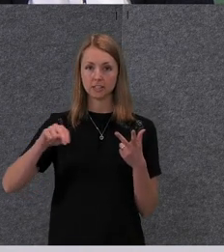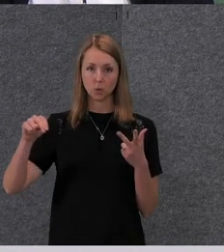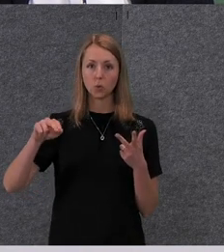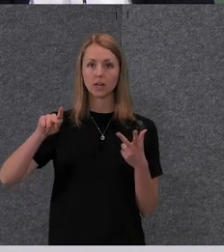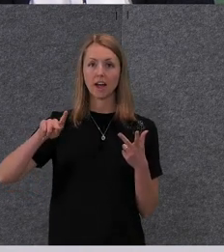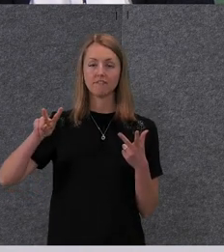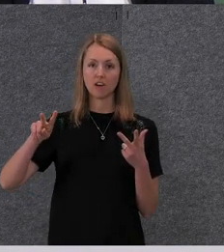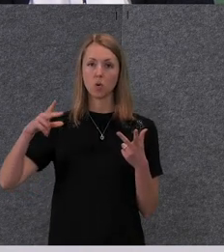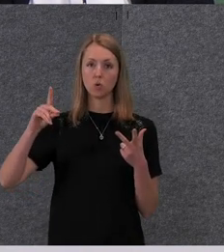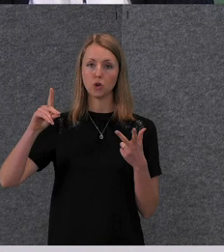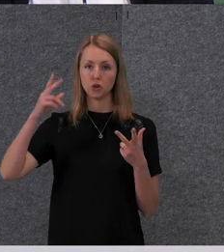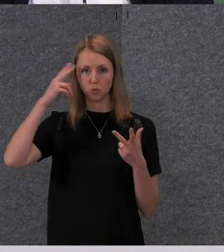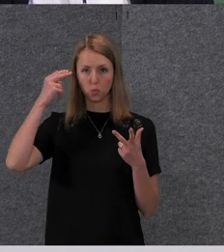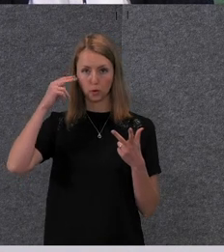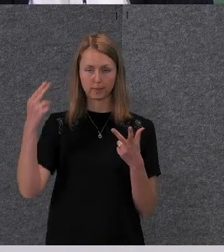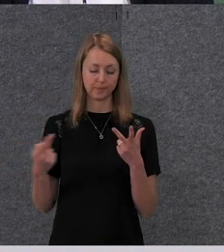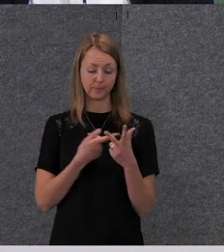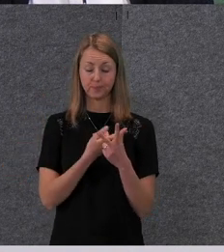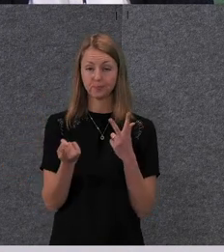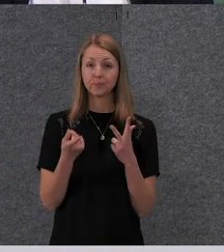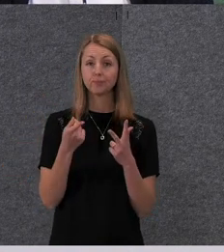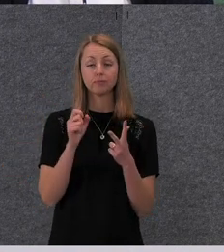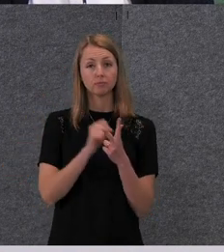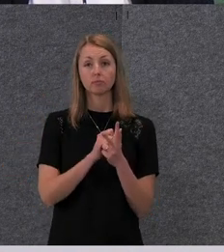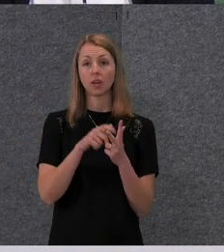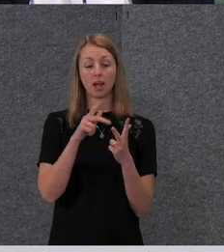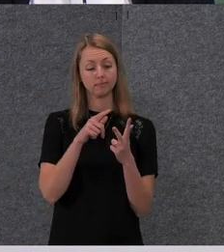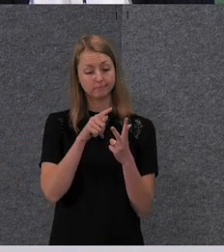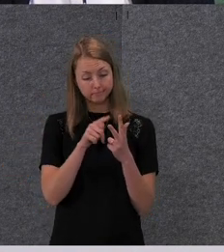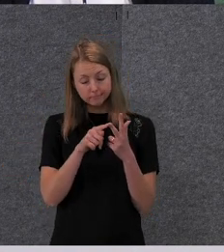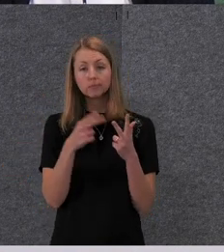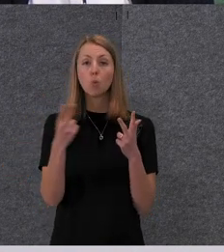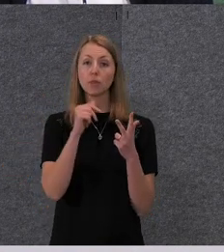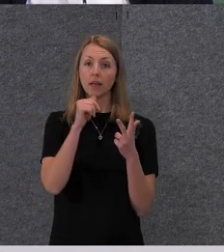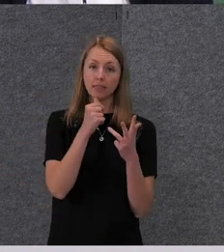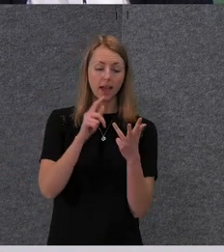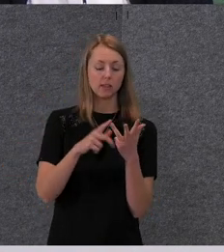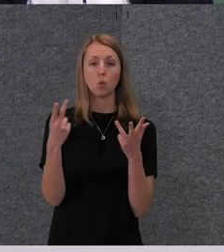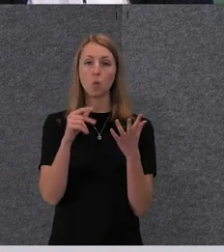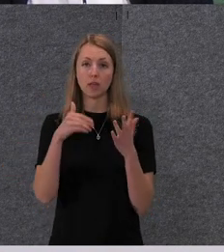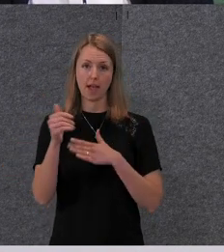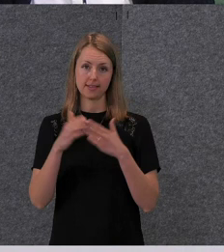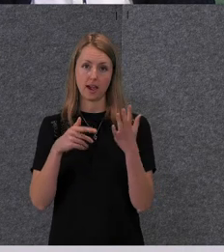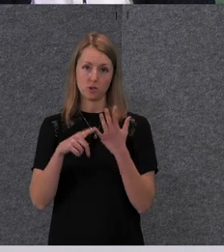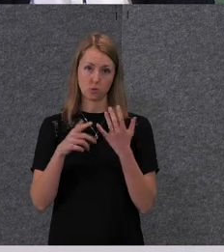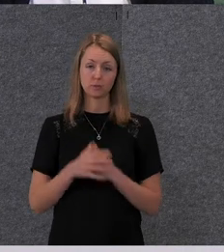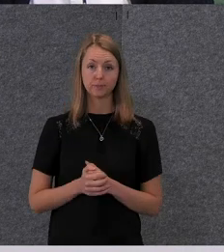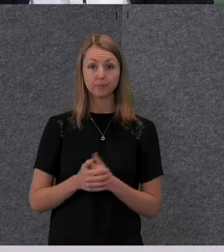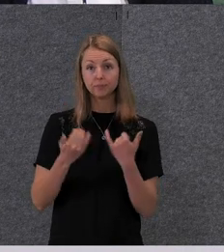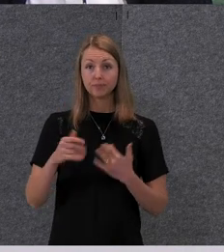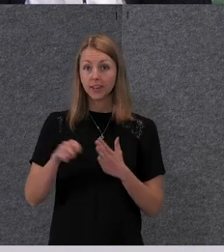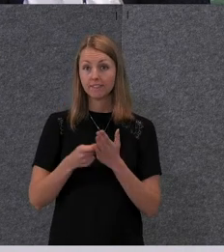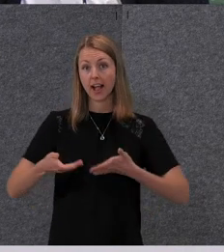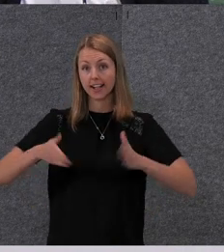KV Düren. Ihr habt auch die Möglichkeiten, mit Nein zu stimmen und mit Enthaltung. Und damit würde ich sagen, der